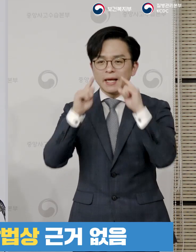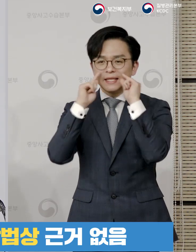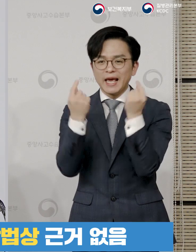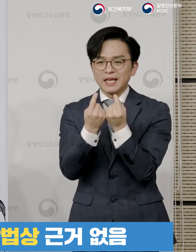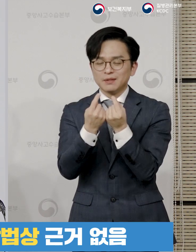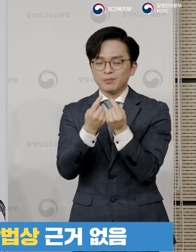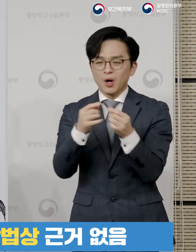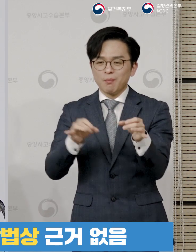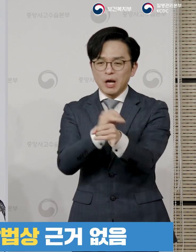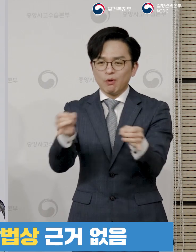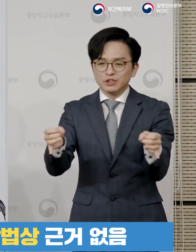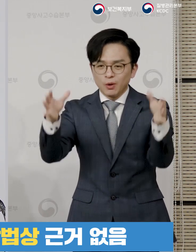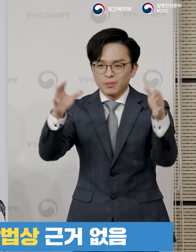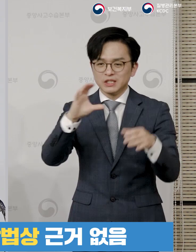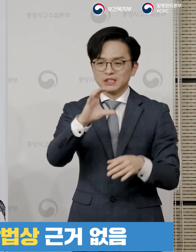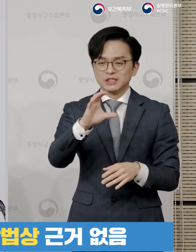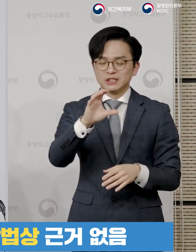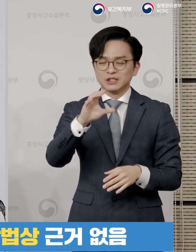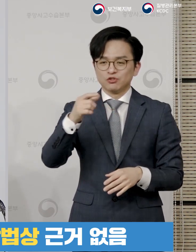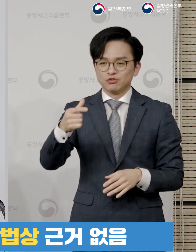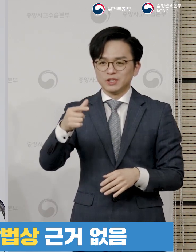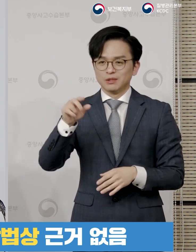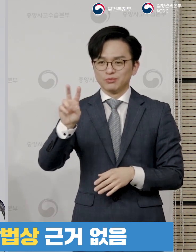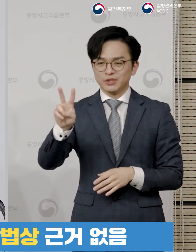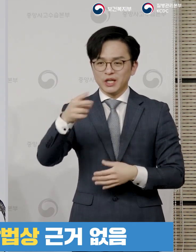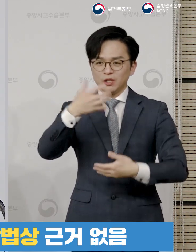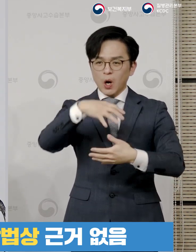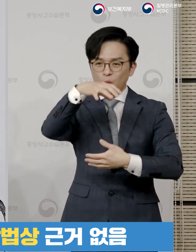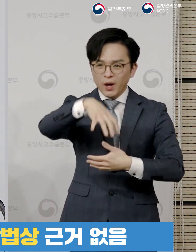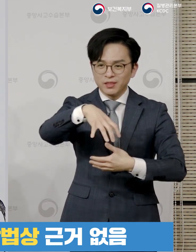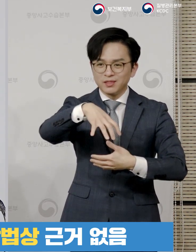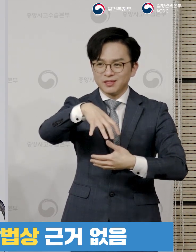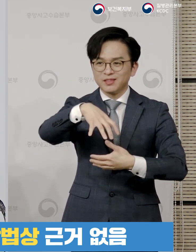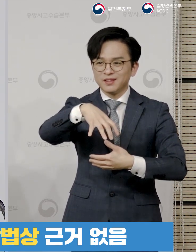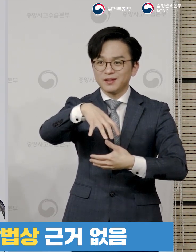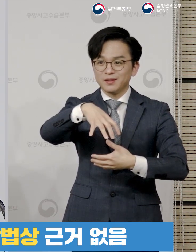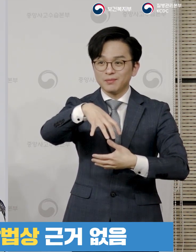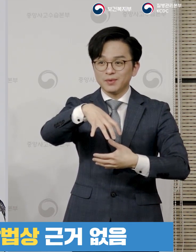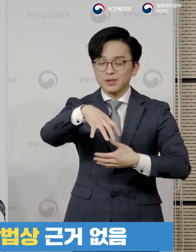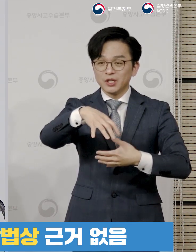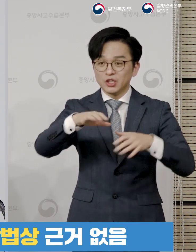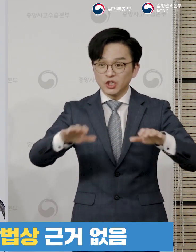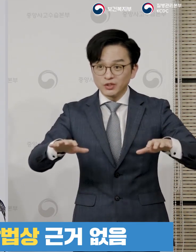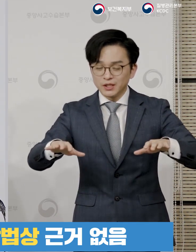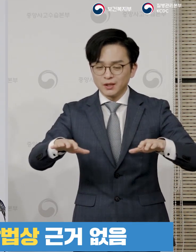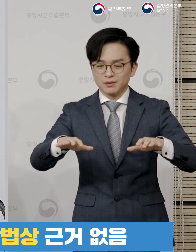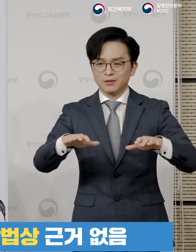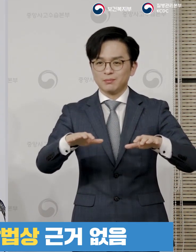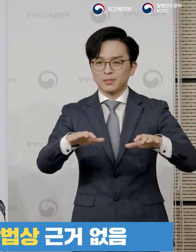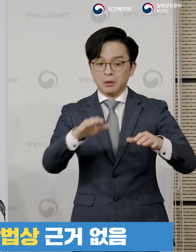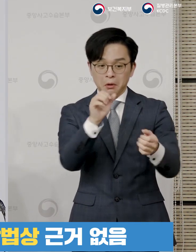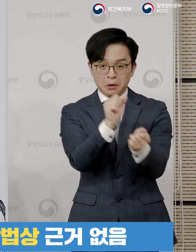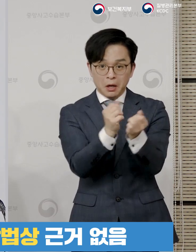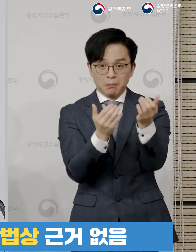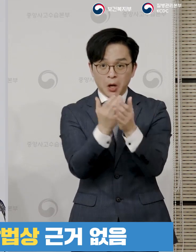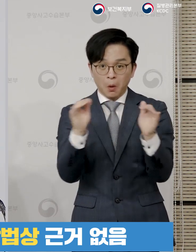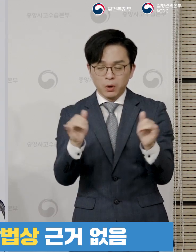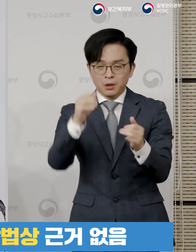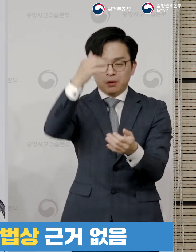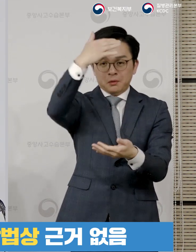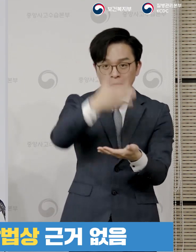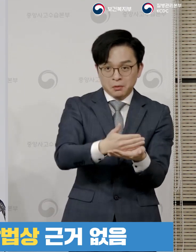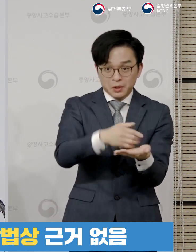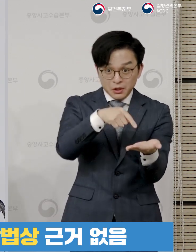시설에 대해서 자발적으로 휴업을 결정하고 이렇게 한 부분에 대한 보상은 현재 감염병 예방법의